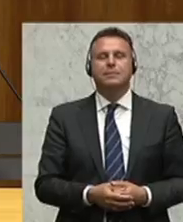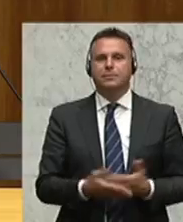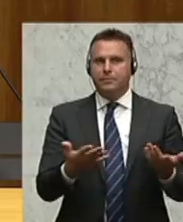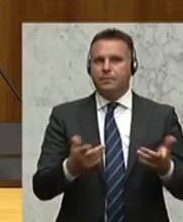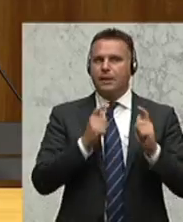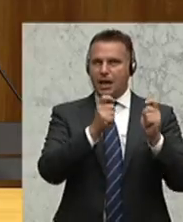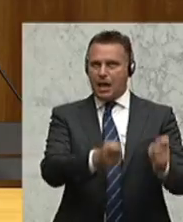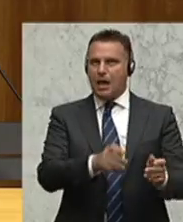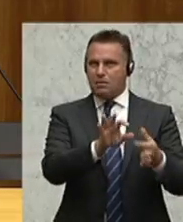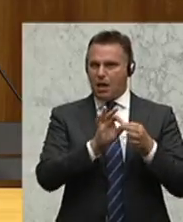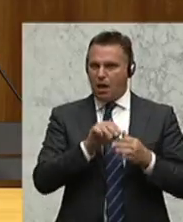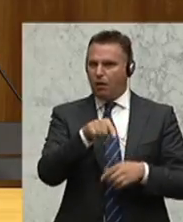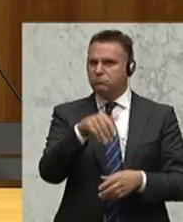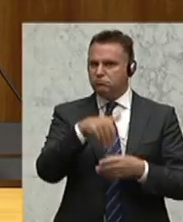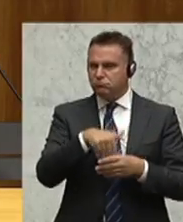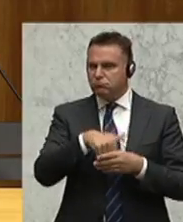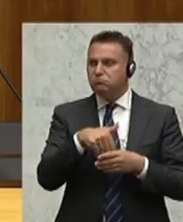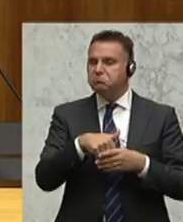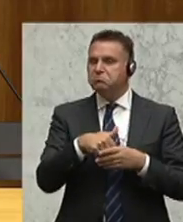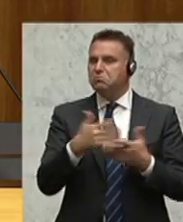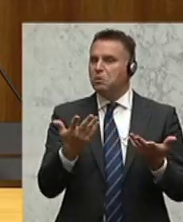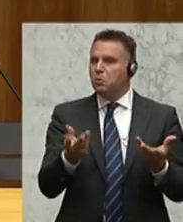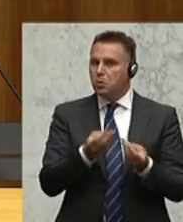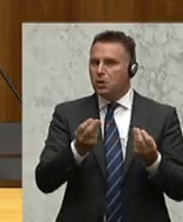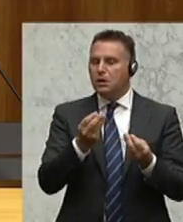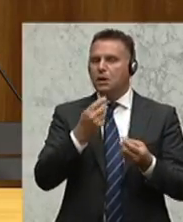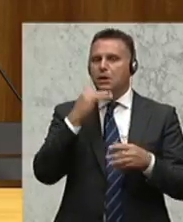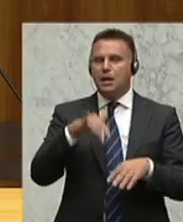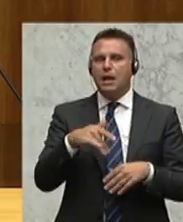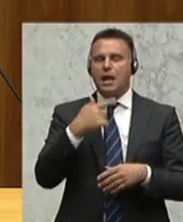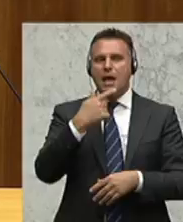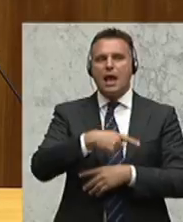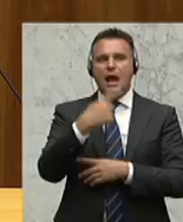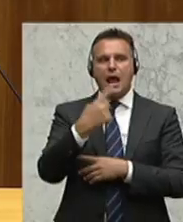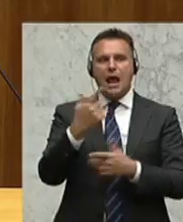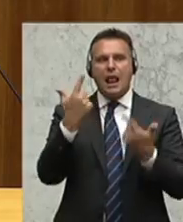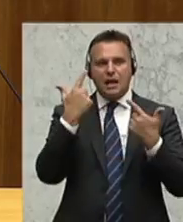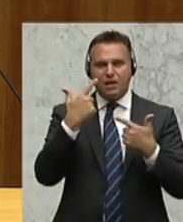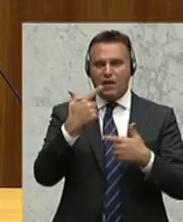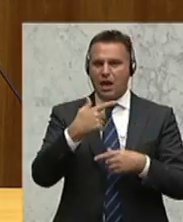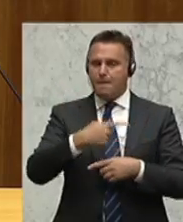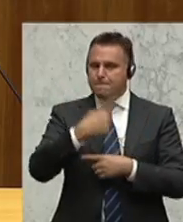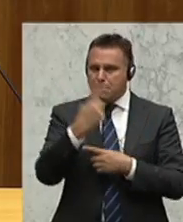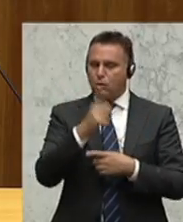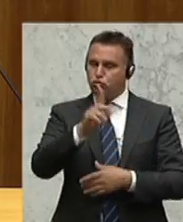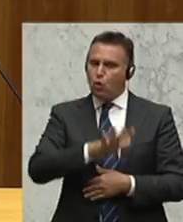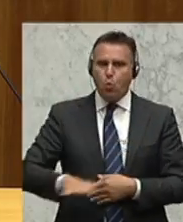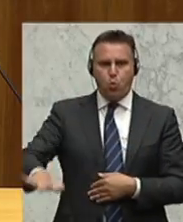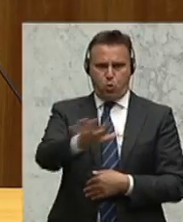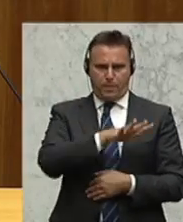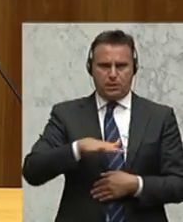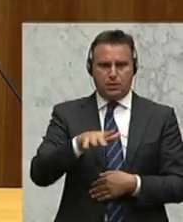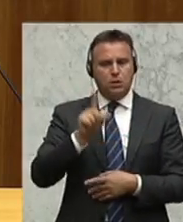Gegenständlicher Antrag zielt mit hoher Wahrscheinlichkeit darauf ab, eine Lkw-Bemattung flächendeckend einzuführen. Im Raum